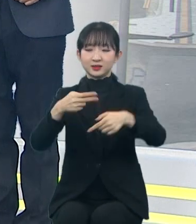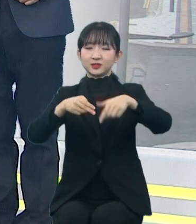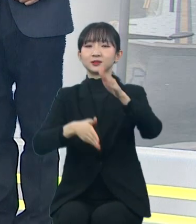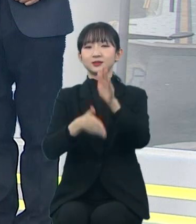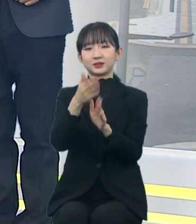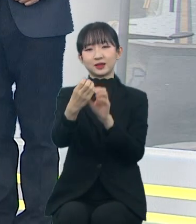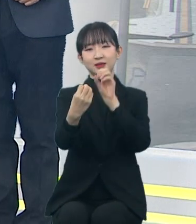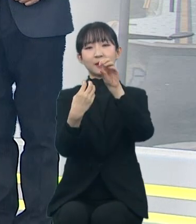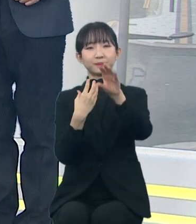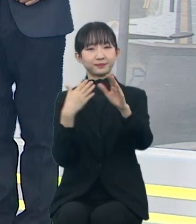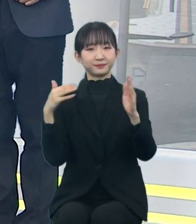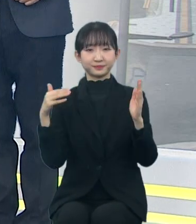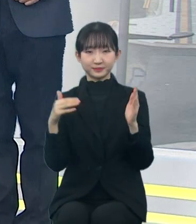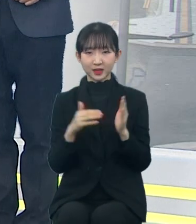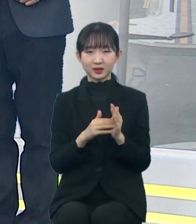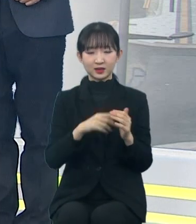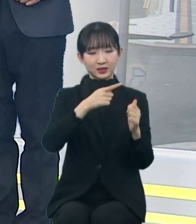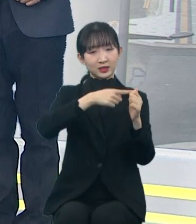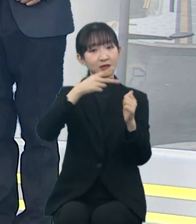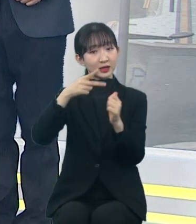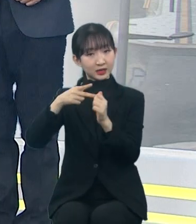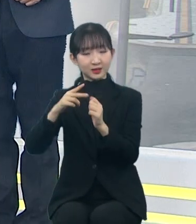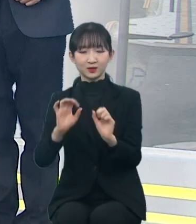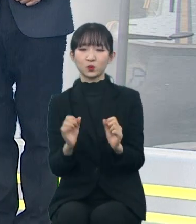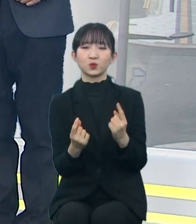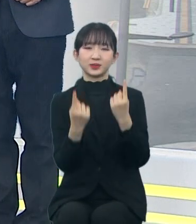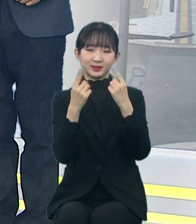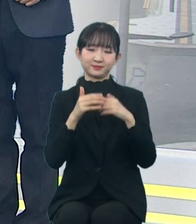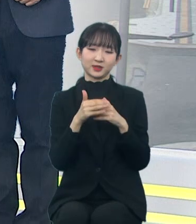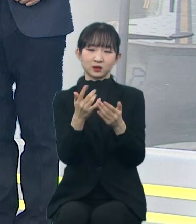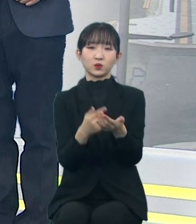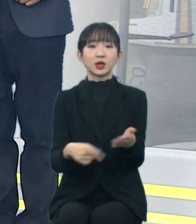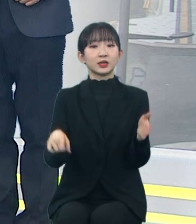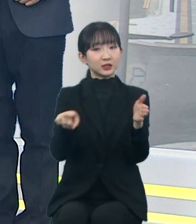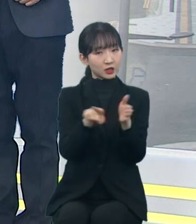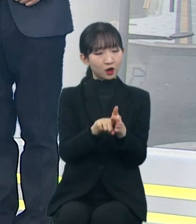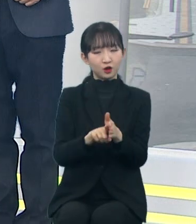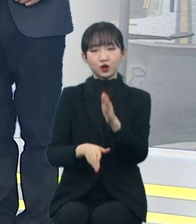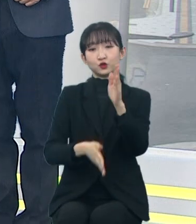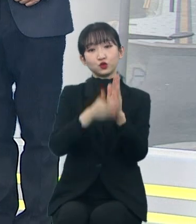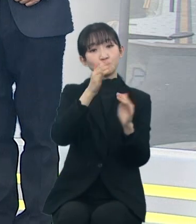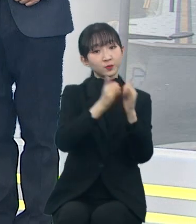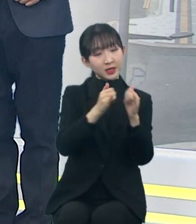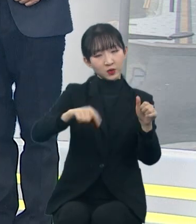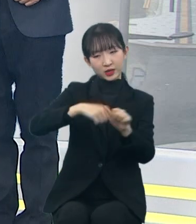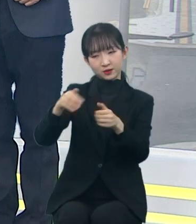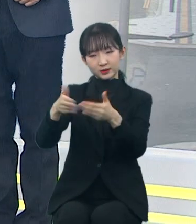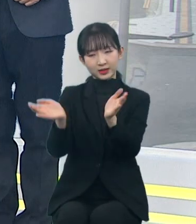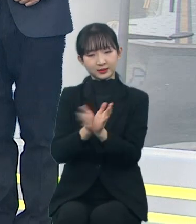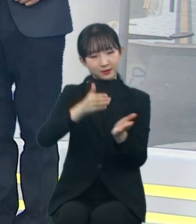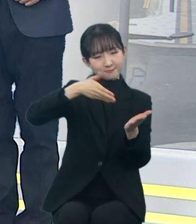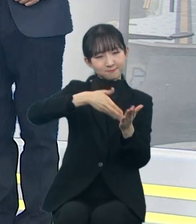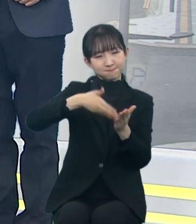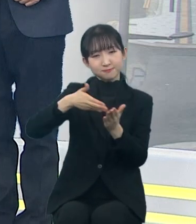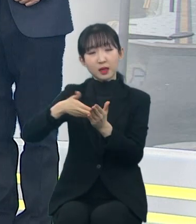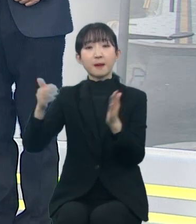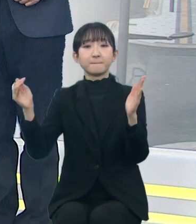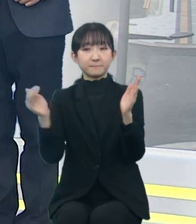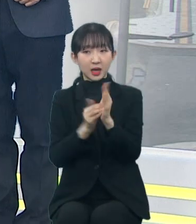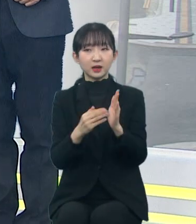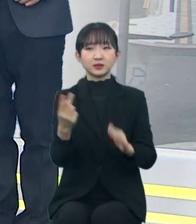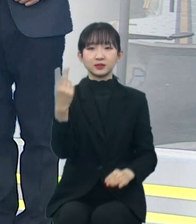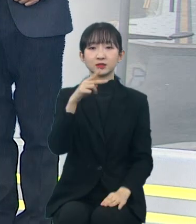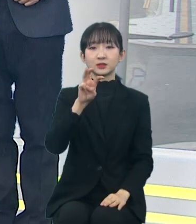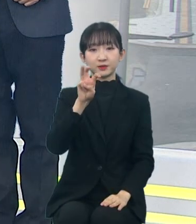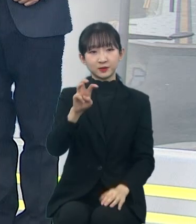내놨습니다. 1구간과 2구간 동시착공을 위해 주민과 환경단체 등을 설득하고 2030년 동시개통을